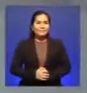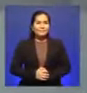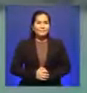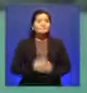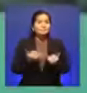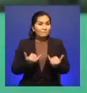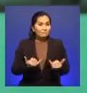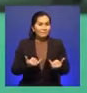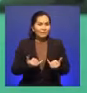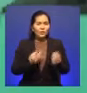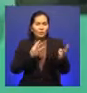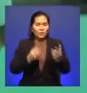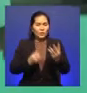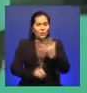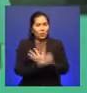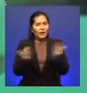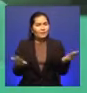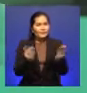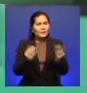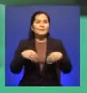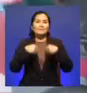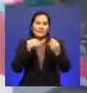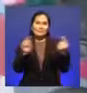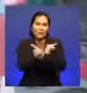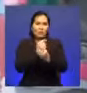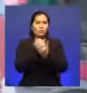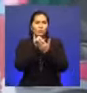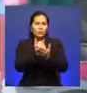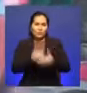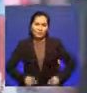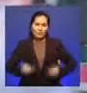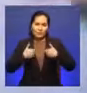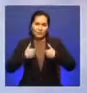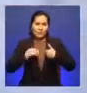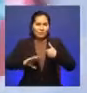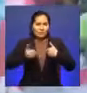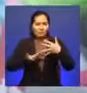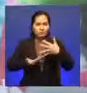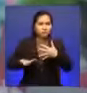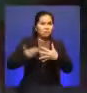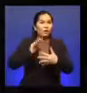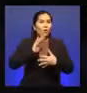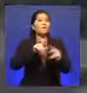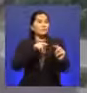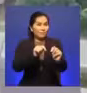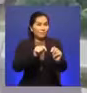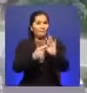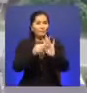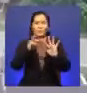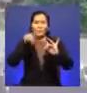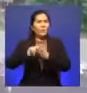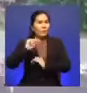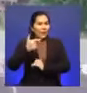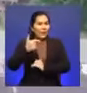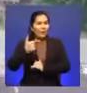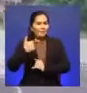วันนี้การสร้างโอกาสทางสังคมกำลังช่วยยกระดับความอยู่ดีมีสุขของคนในตำบลแหวงด้วยการสร้างสวัสดิการ